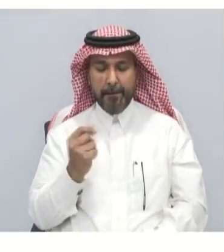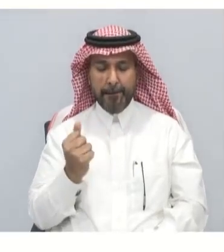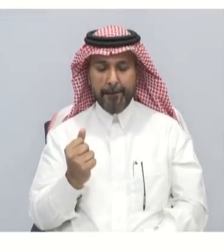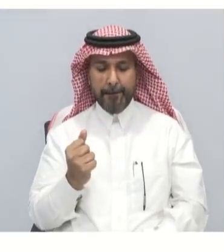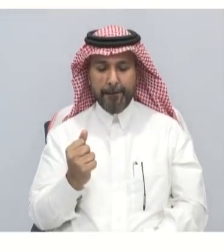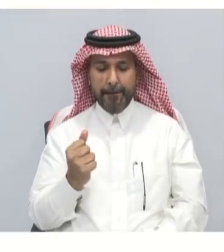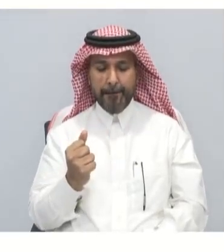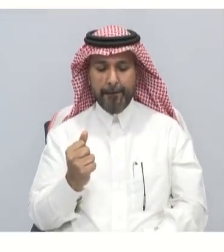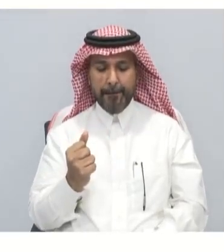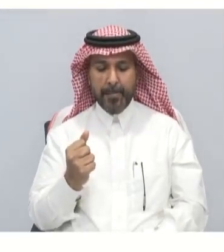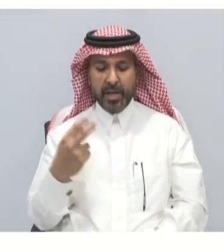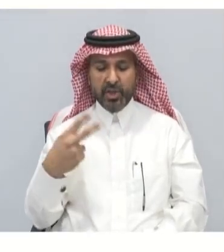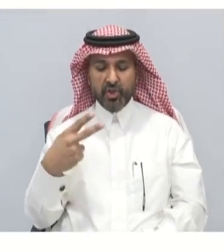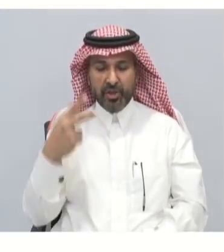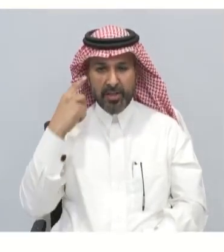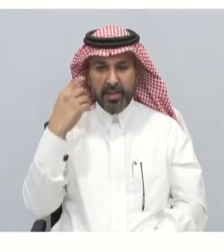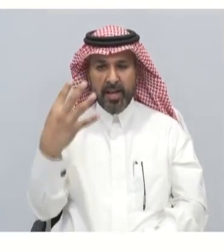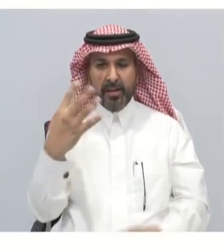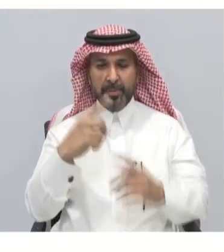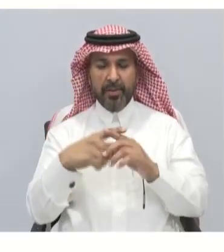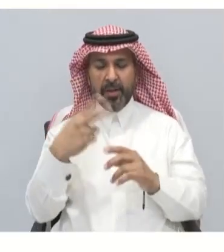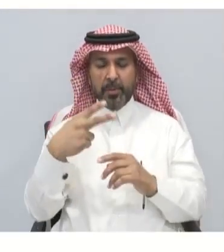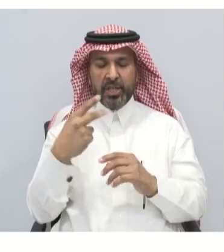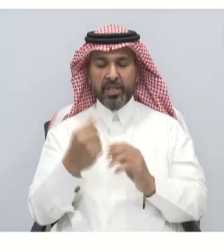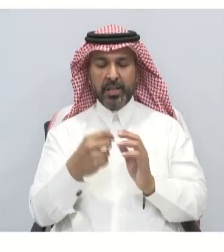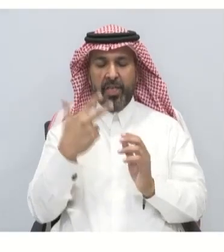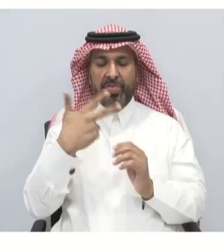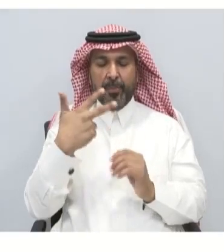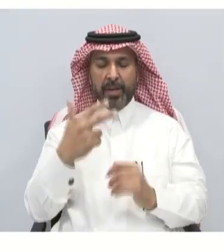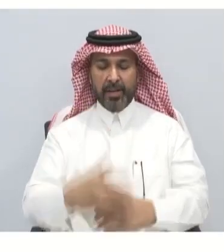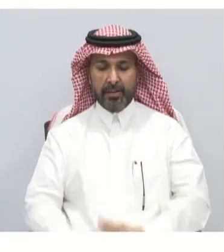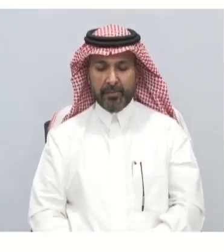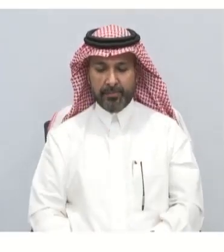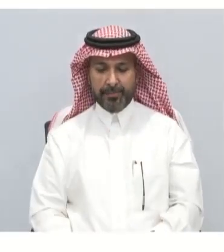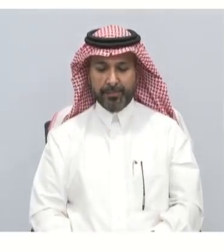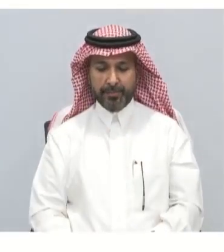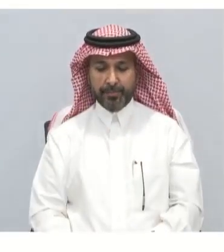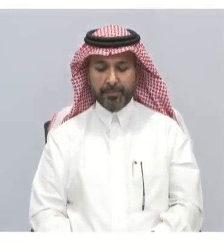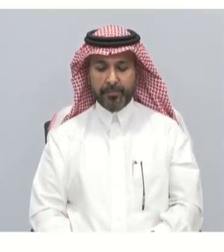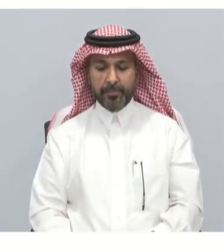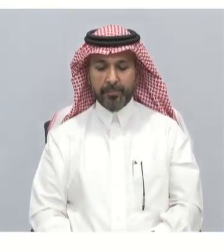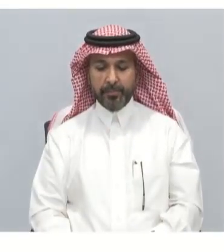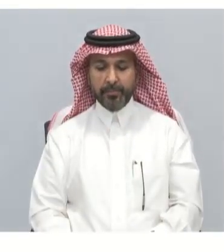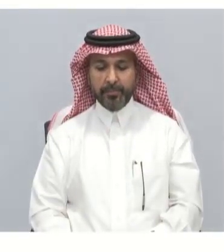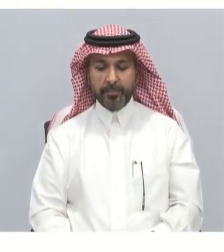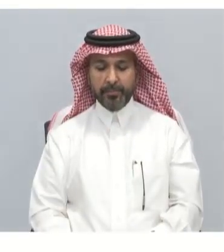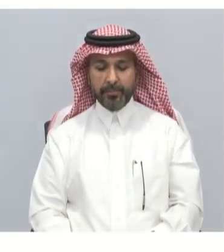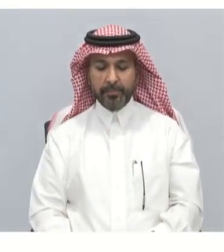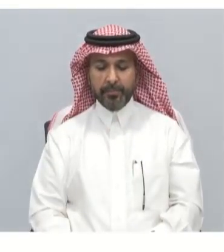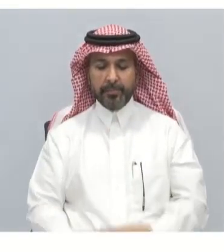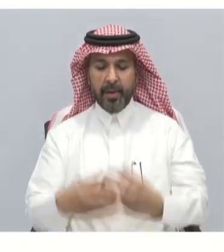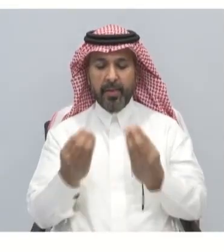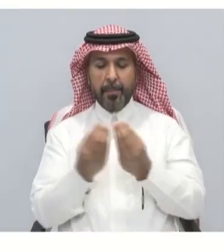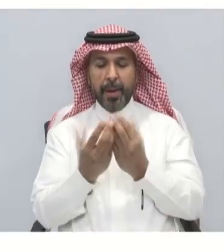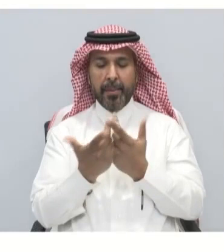يكون 20 بلاطه طبعا هنا ا في 36 144 و 4 في 20